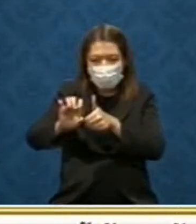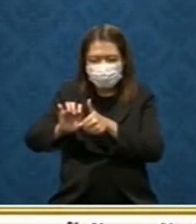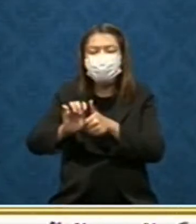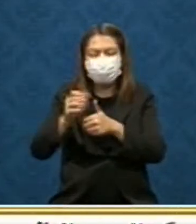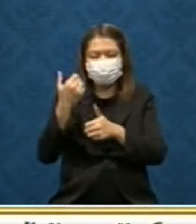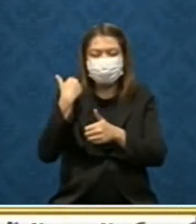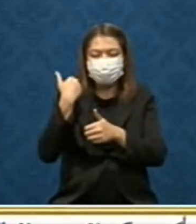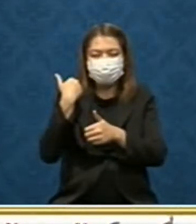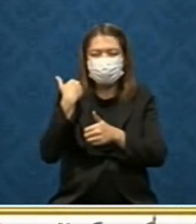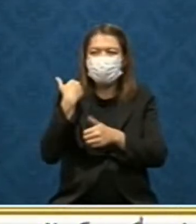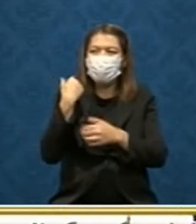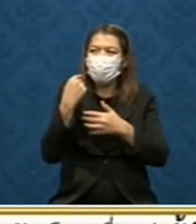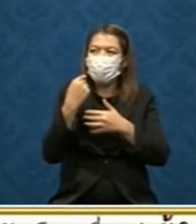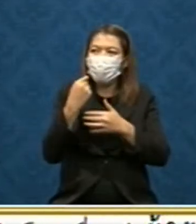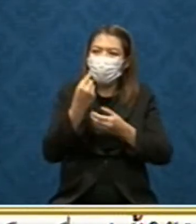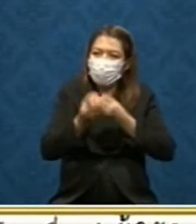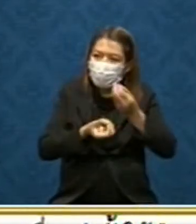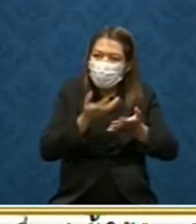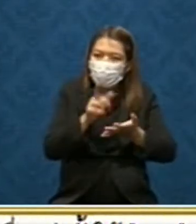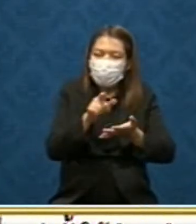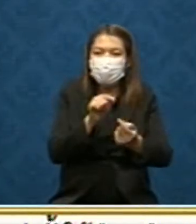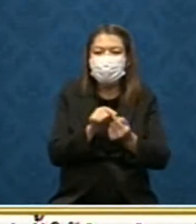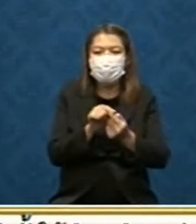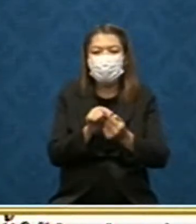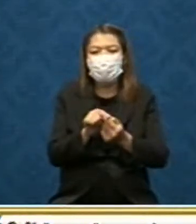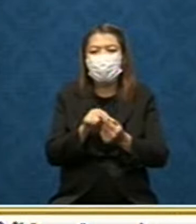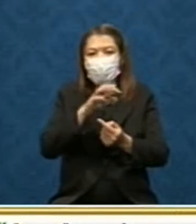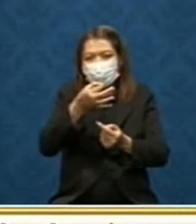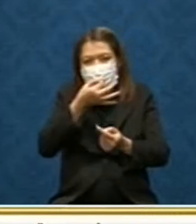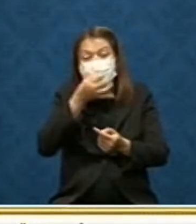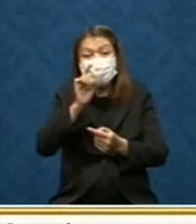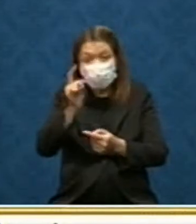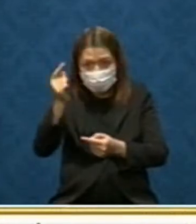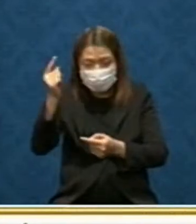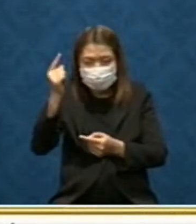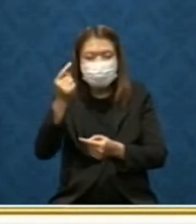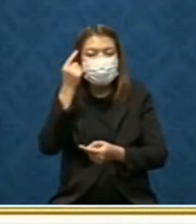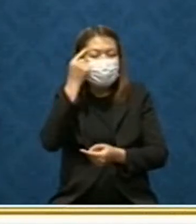เยอะครับอกว่าเราตองไปกัต้นการผลิตต้องไปหาอาชีพใหมๆ